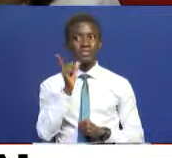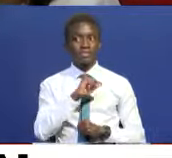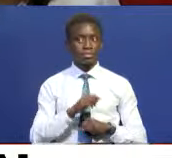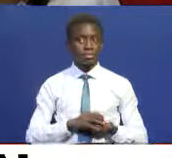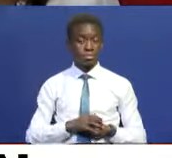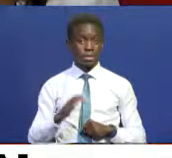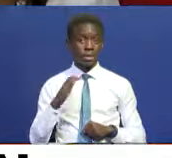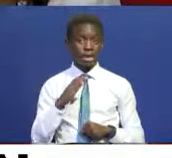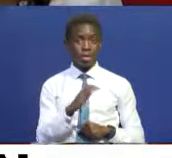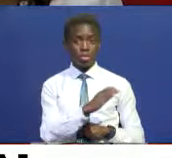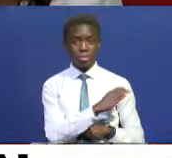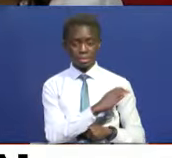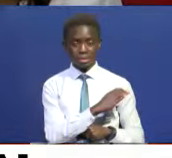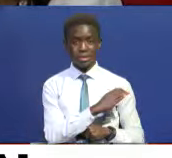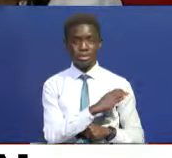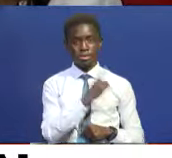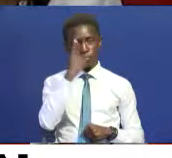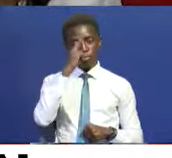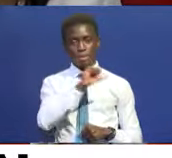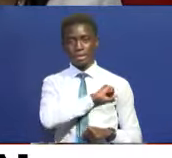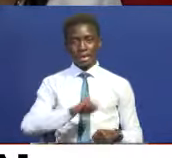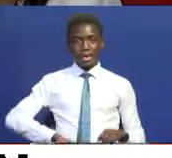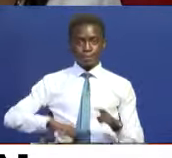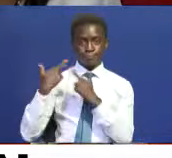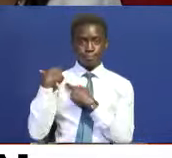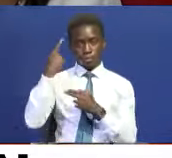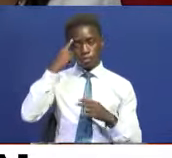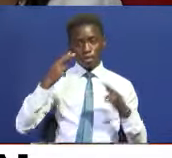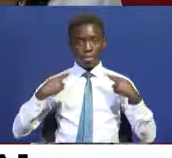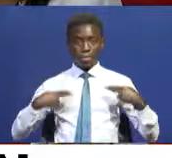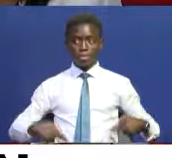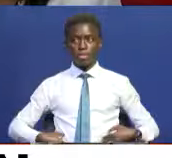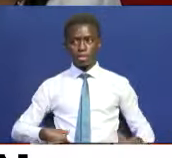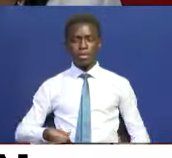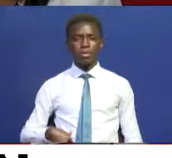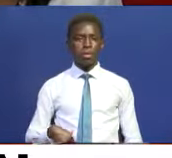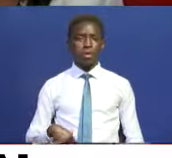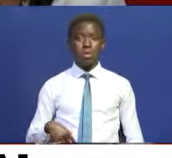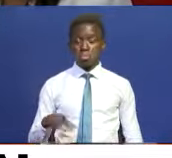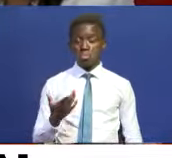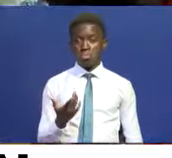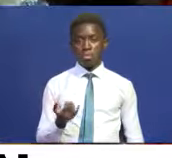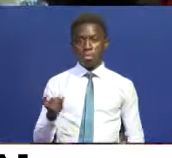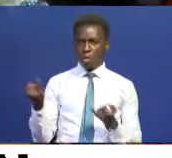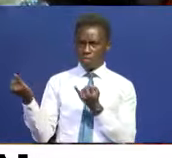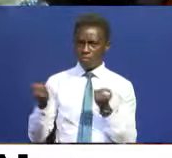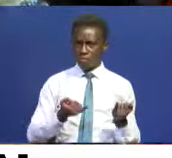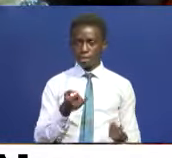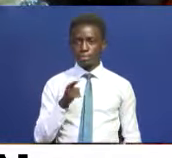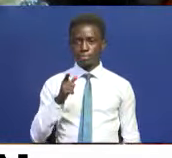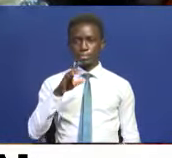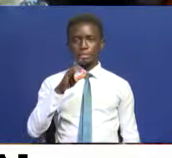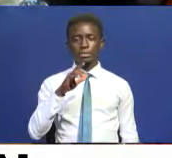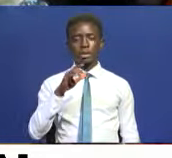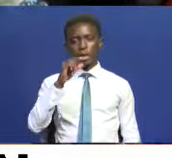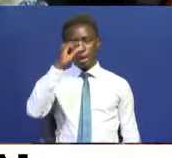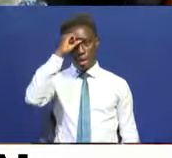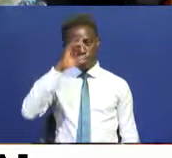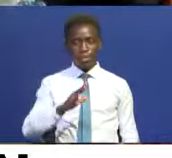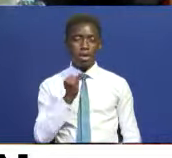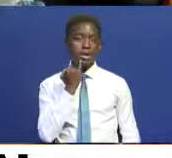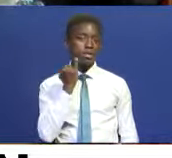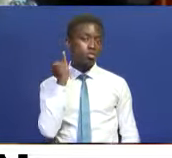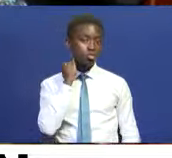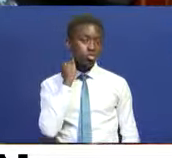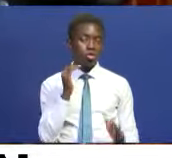Kamati ya seneti inayoshughulikia afya iliwaalika gavana wa kaunti ya Nakuru Susan Kihika pamoja na wasimamizi wa hospitali